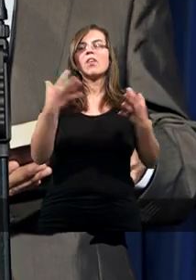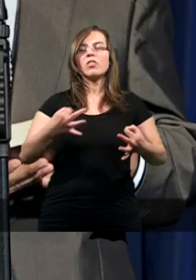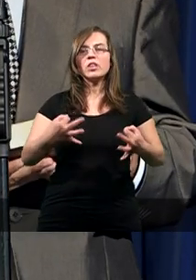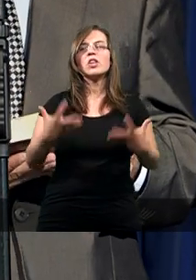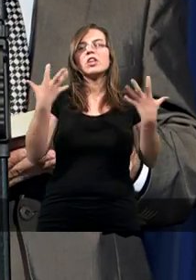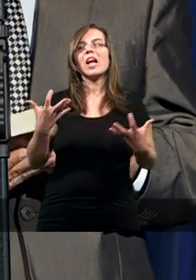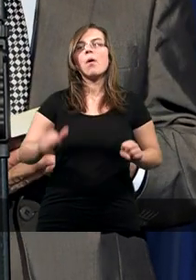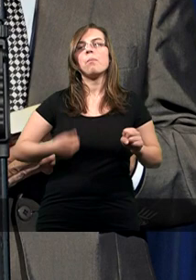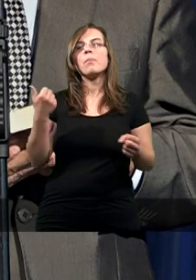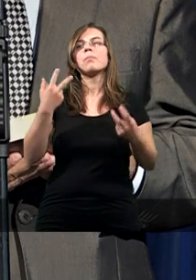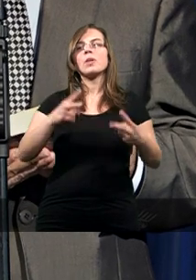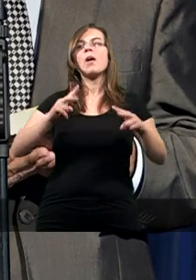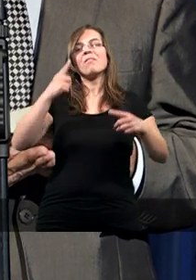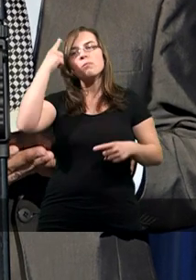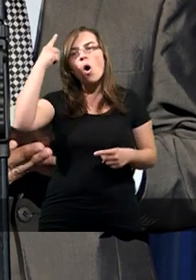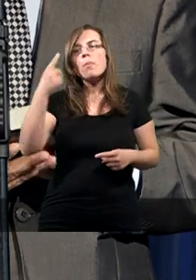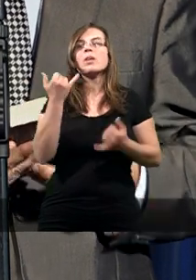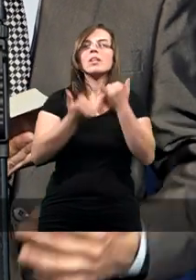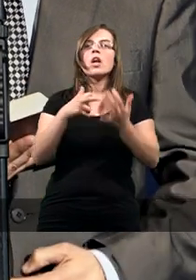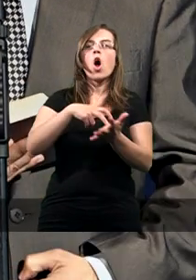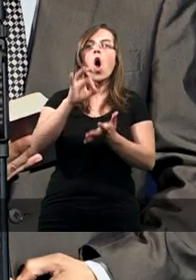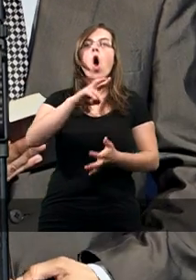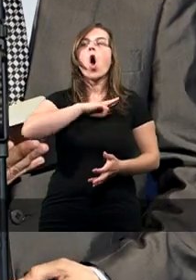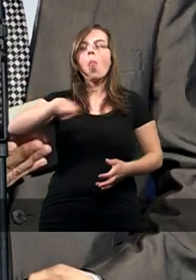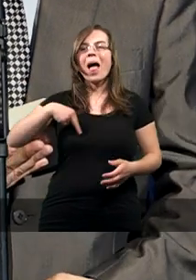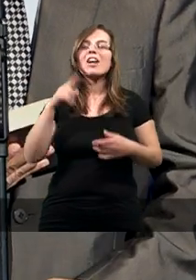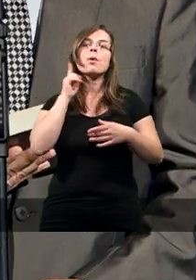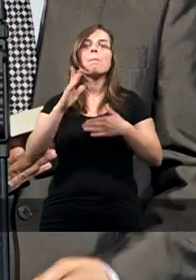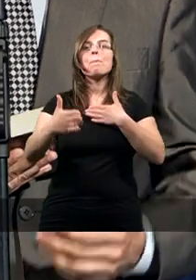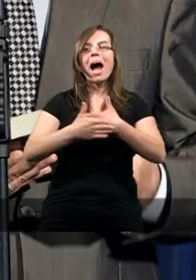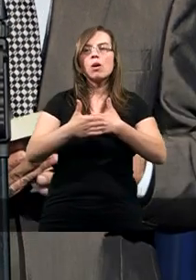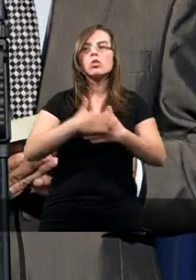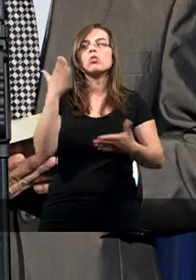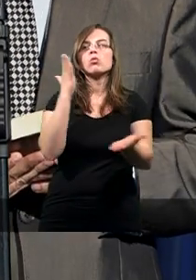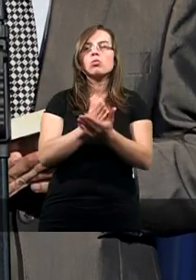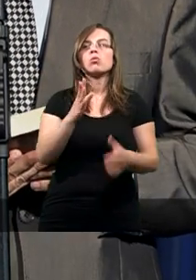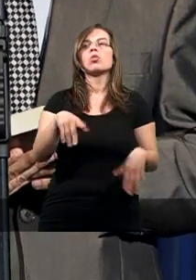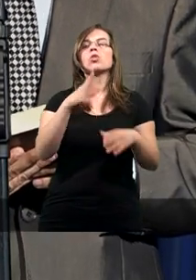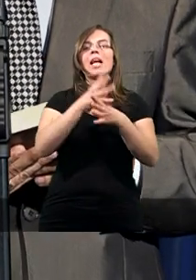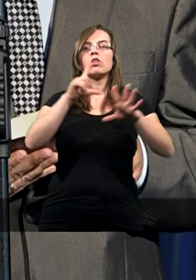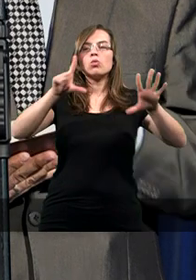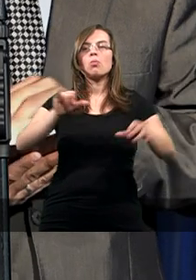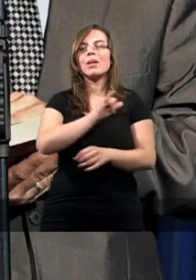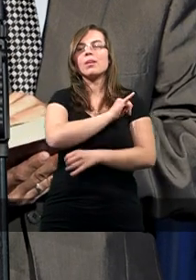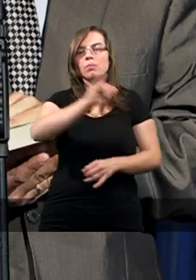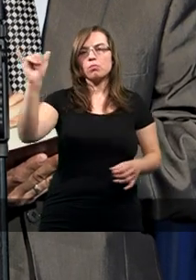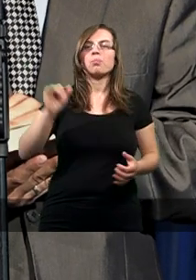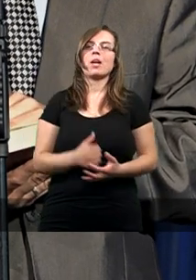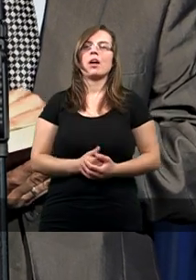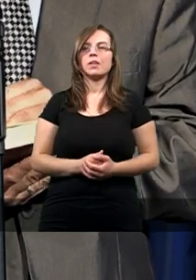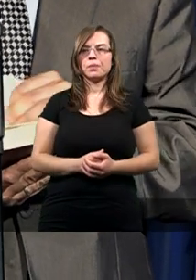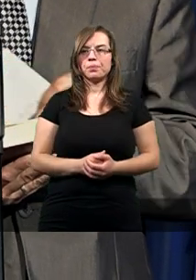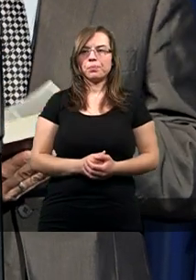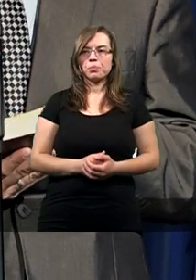sióstr chciałbym wspomnieć, że jeżeli chodzi o nasze małżeństwo, jest to 47 rok. Day